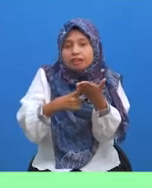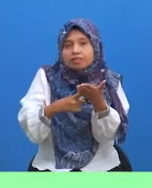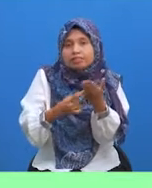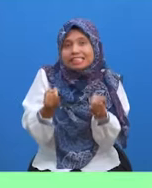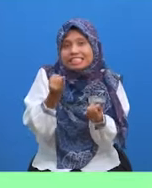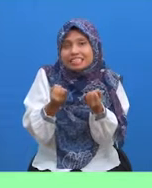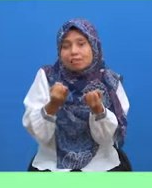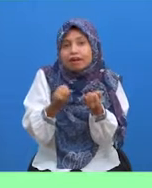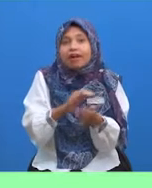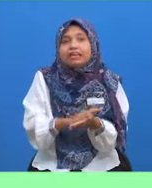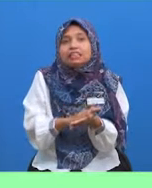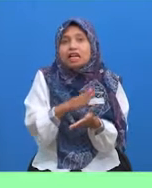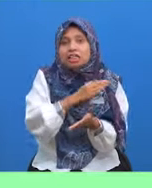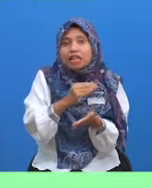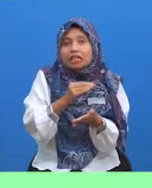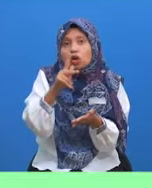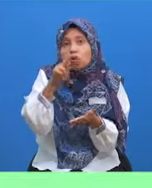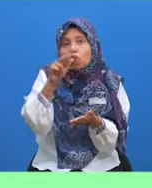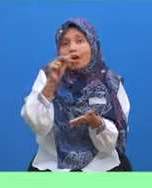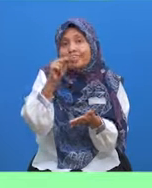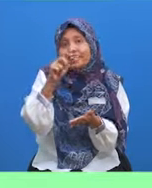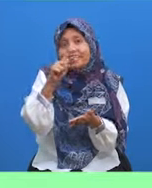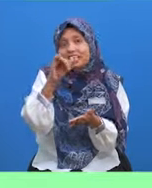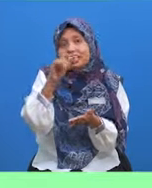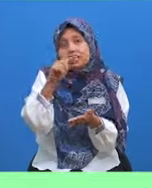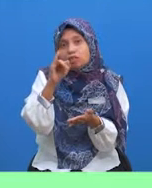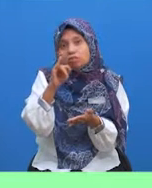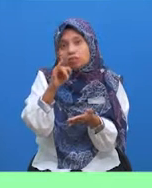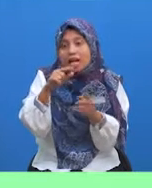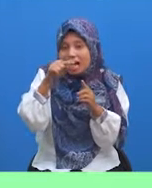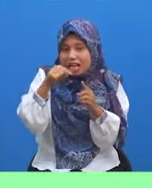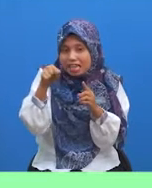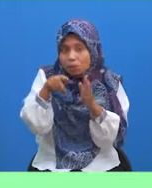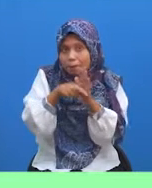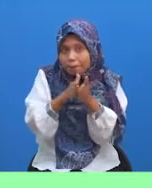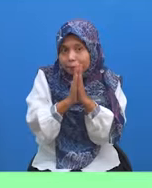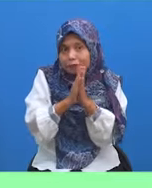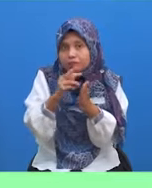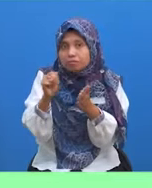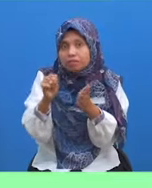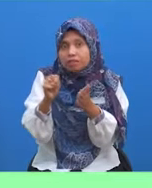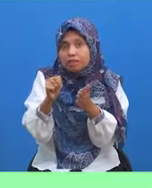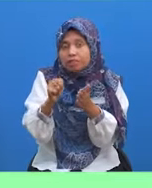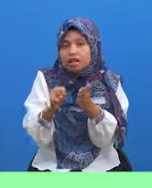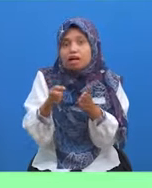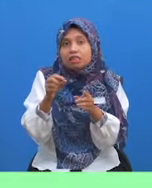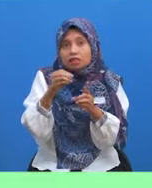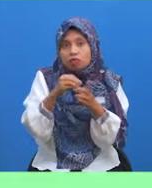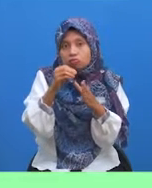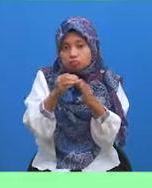dan quantity keseimbangan Q kosong kelok permintaan diduduki landai atau and jadi nak tido